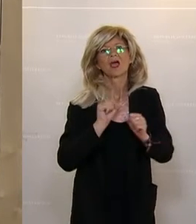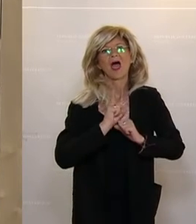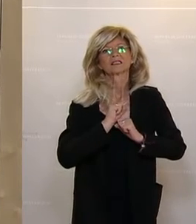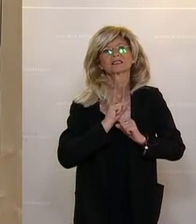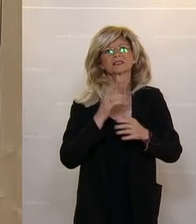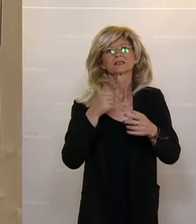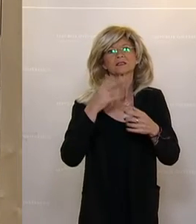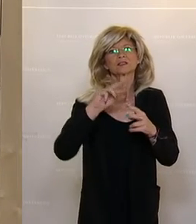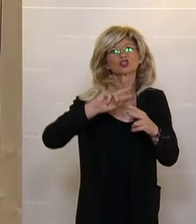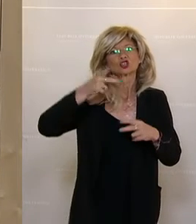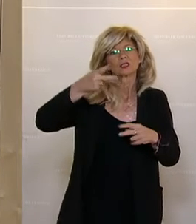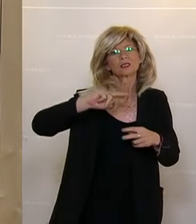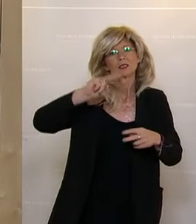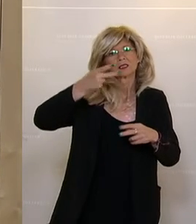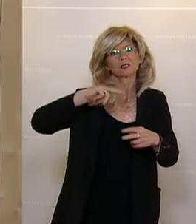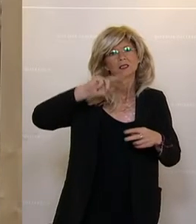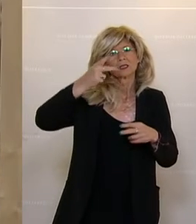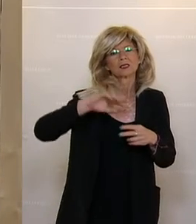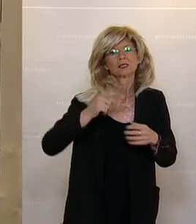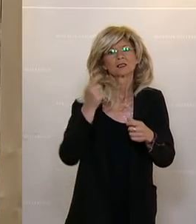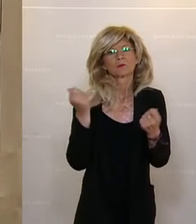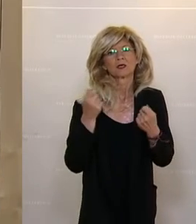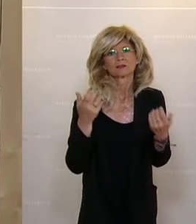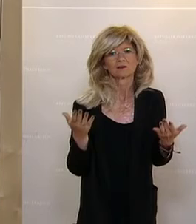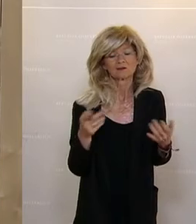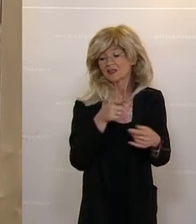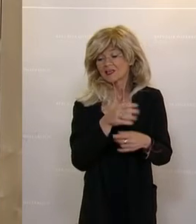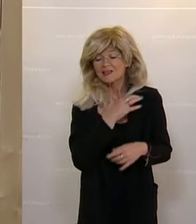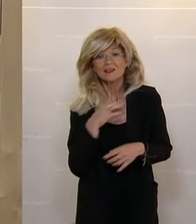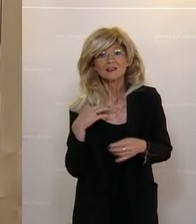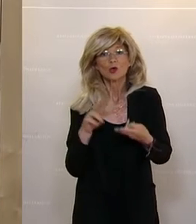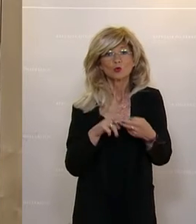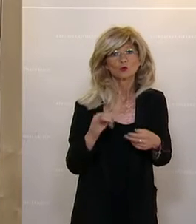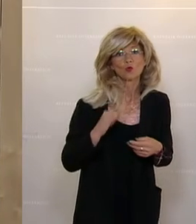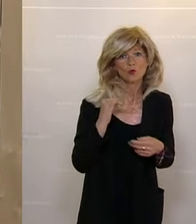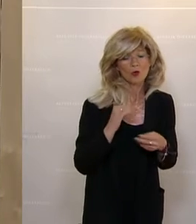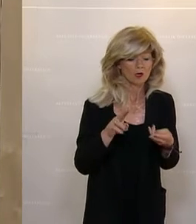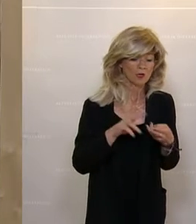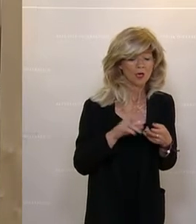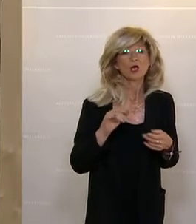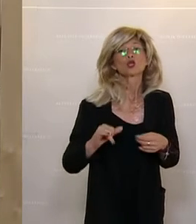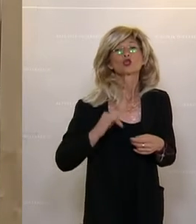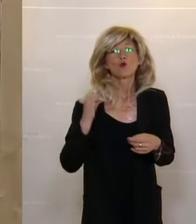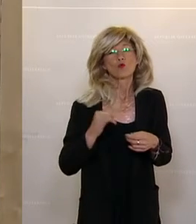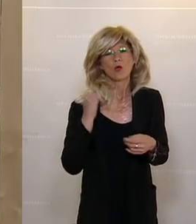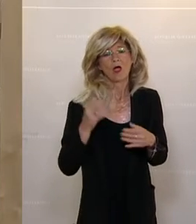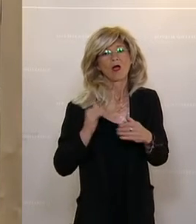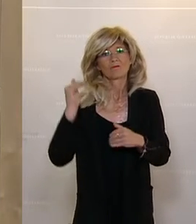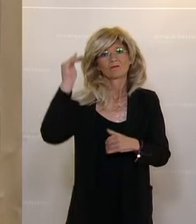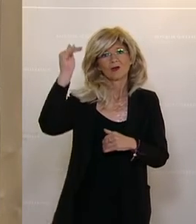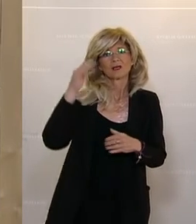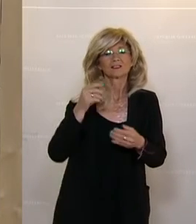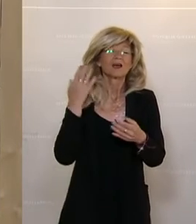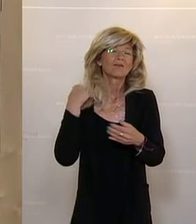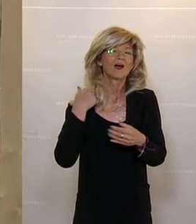müssen sie jetzt Maßnahmen setzen. Kinder und Jugendliche und junge Erwachsene haben in den vergangenen 15 Monaten